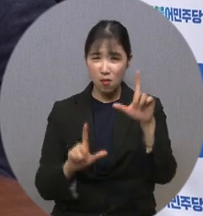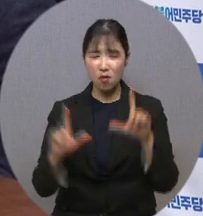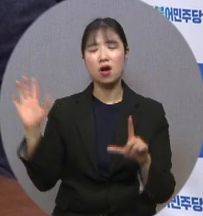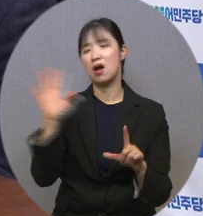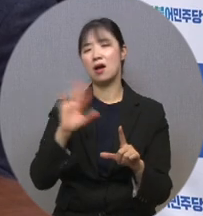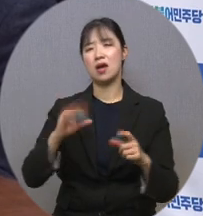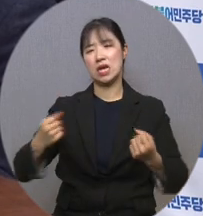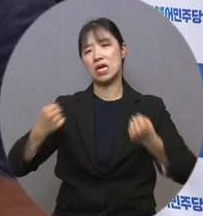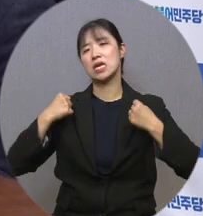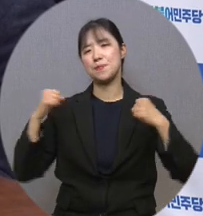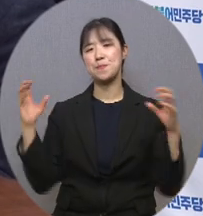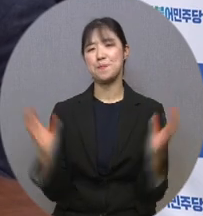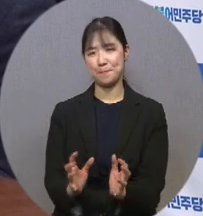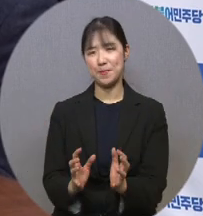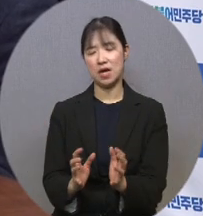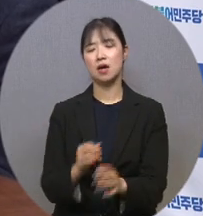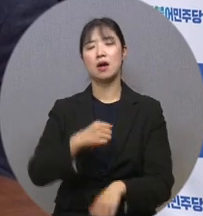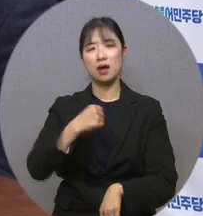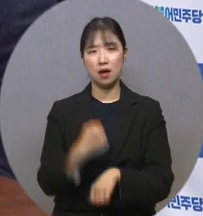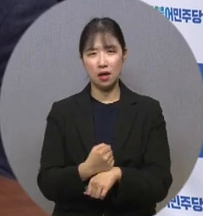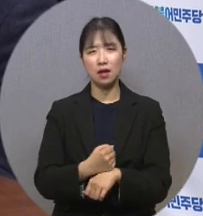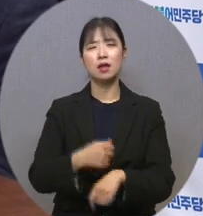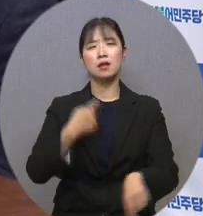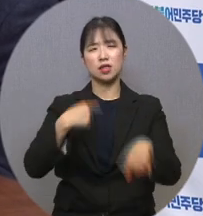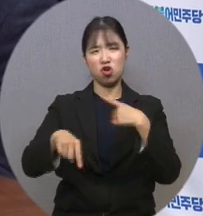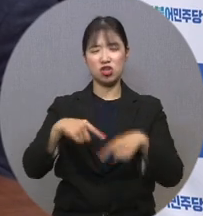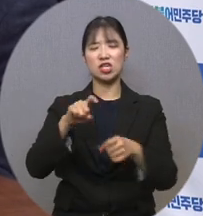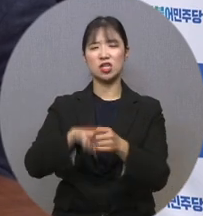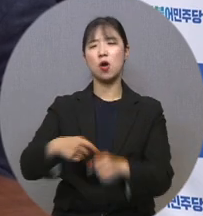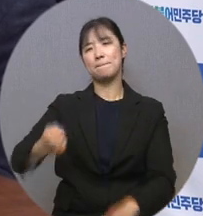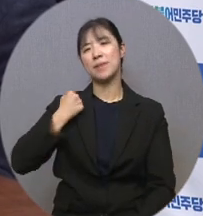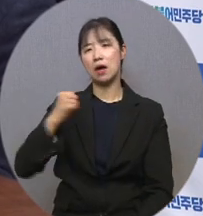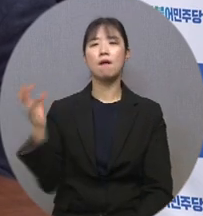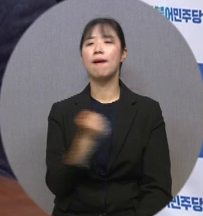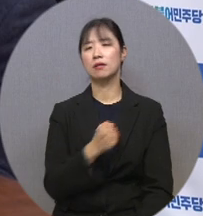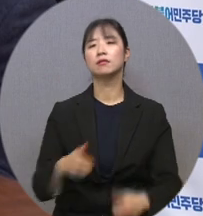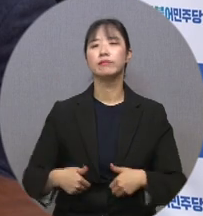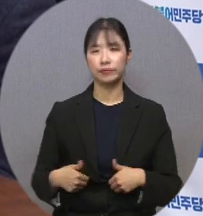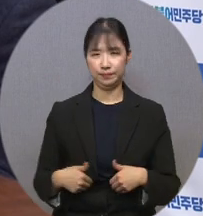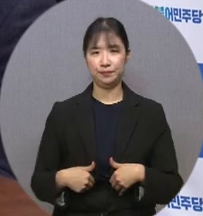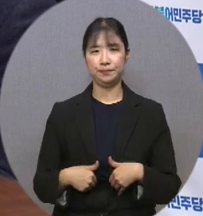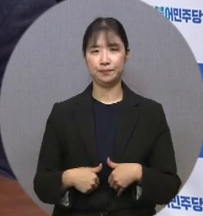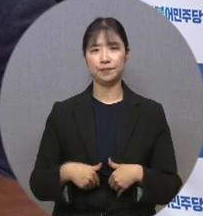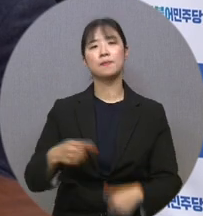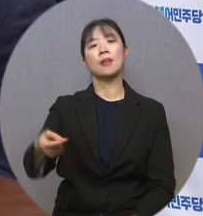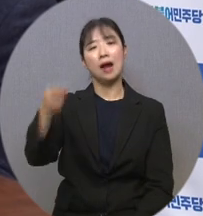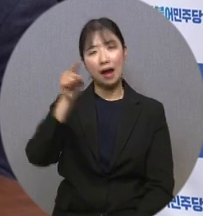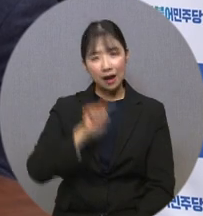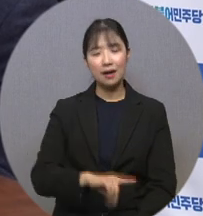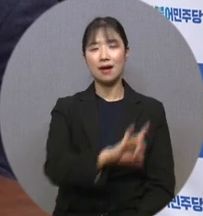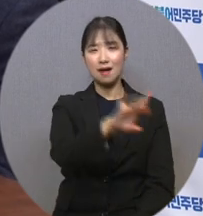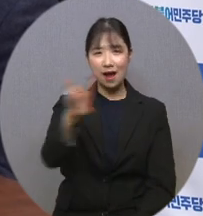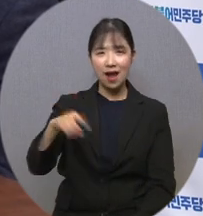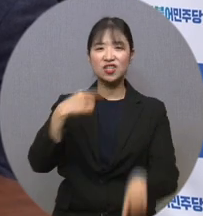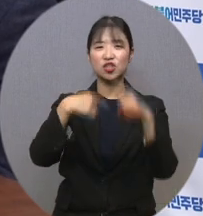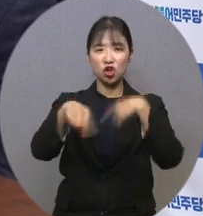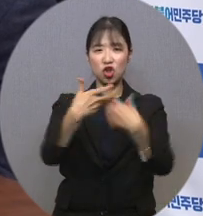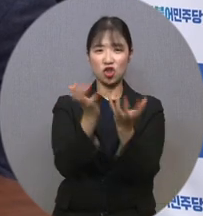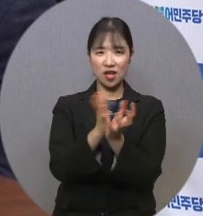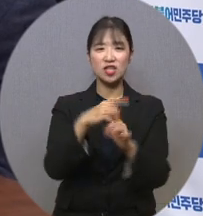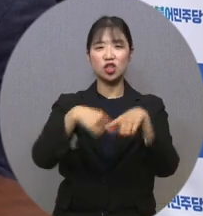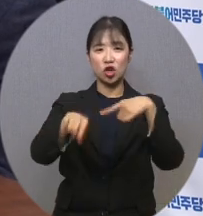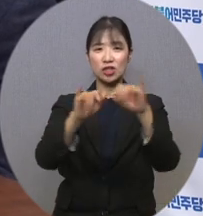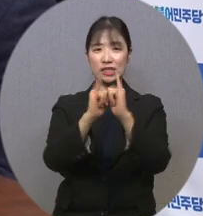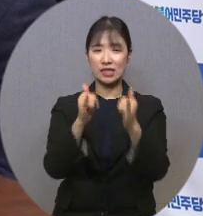말고 힘을 합치는 그런 정치적 파워를 가질 필요가 있다고 생각됩니다. 그런 다음에 각 정당에 대해서 정치인에